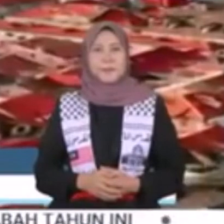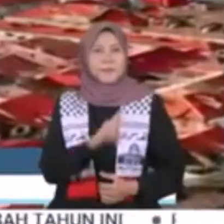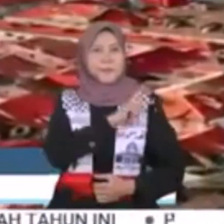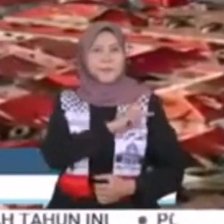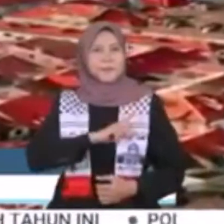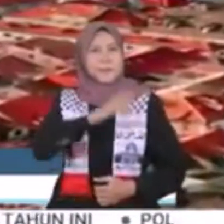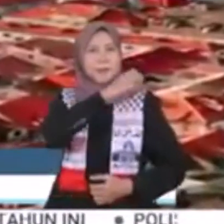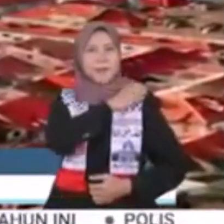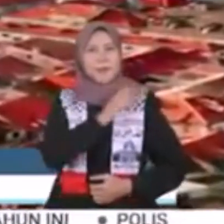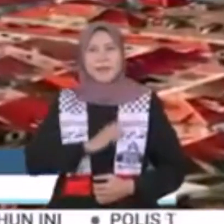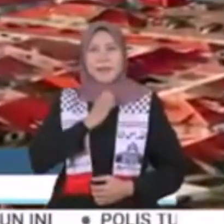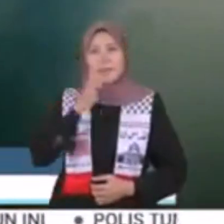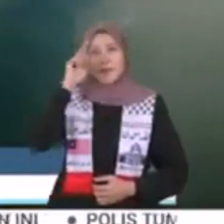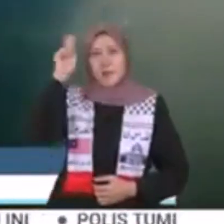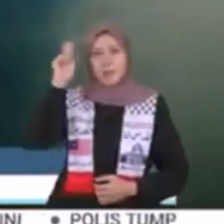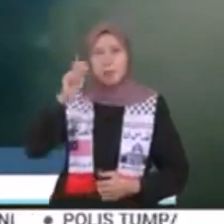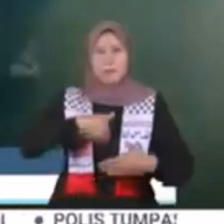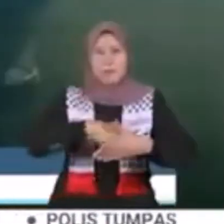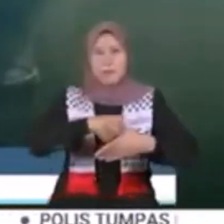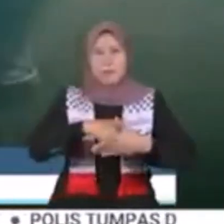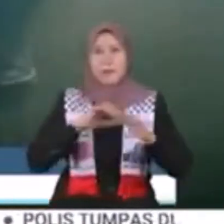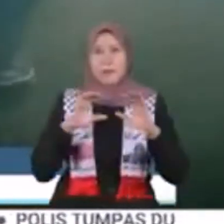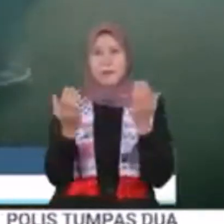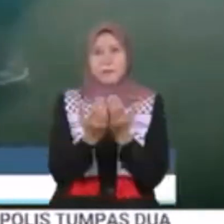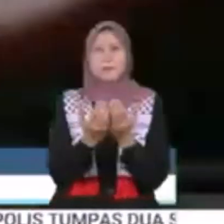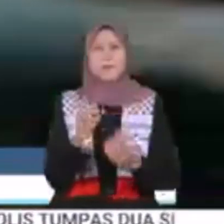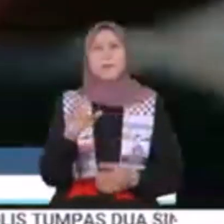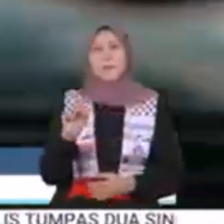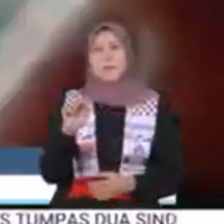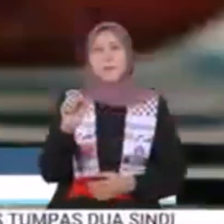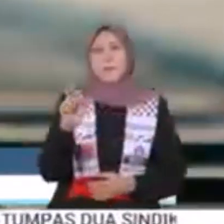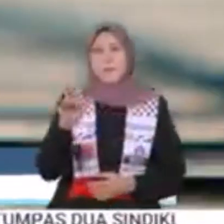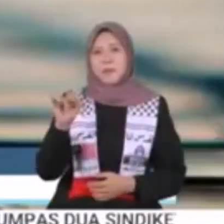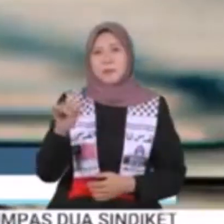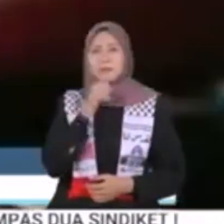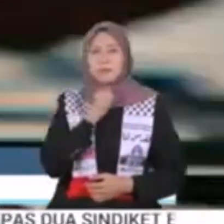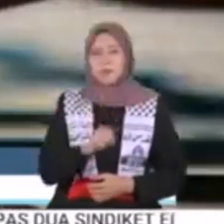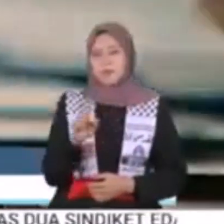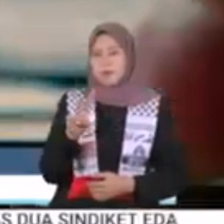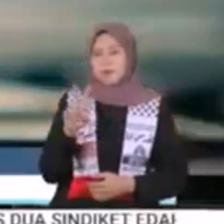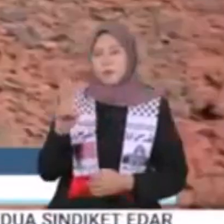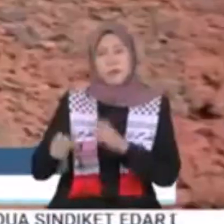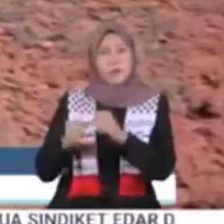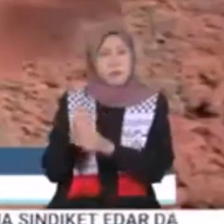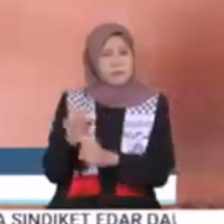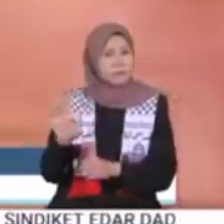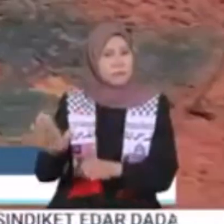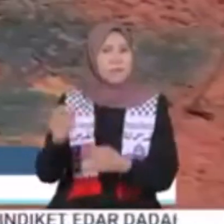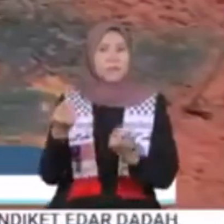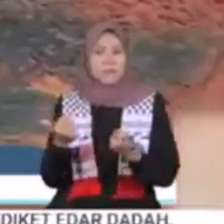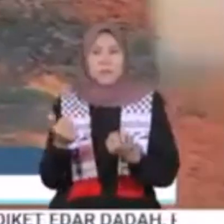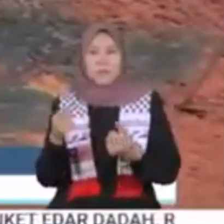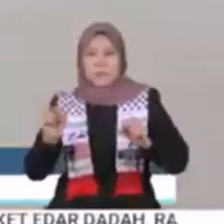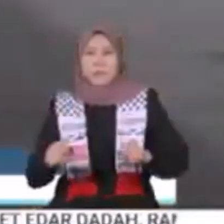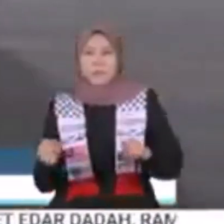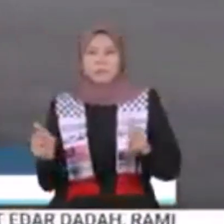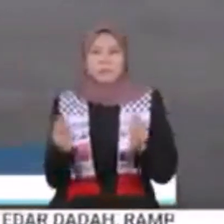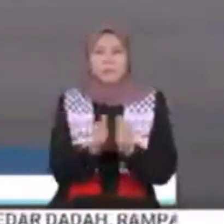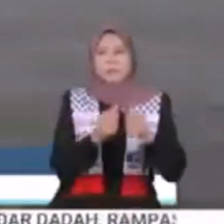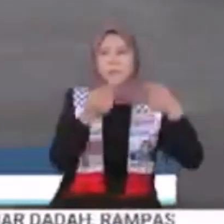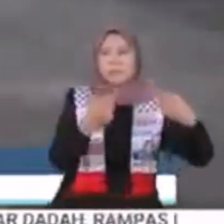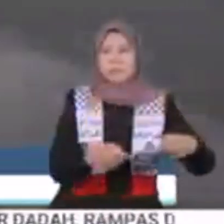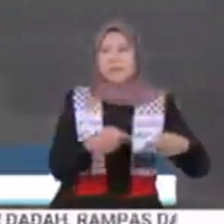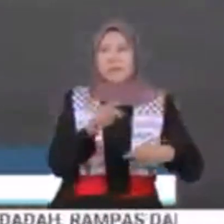Menurut Ketua Pegawai Eksekutif Terengganu Football Club Selain Berhad, Muhammad Sabri Abbas, pemain berusia 27 tahun itu menjadi pilihan untuk berganding